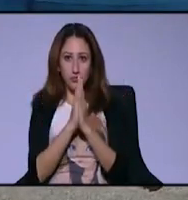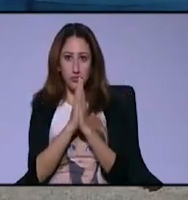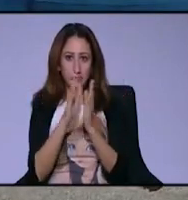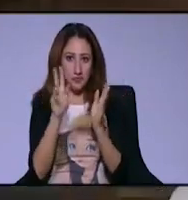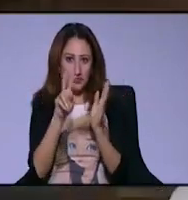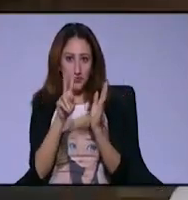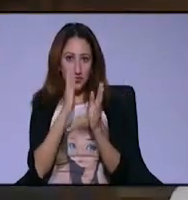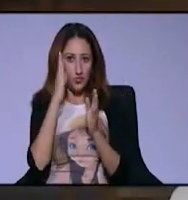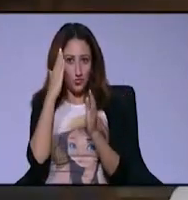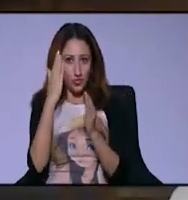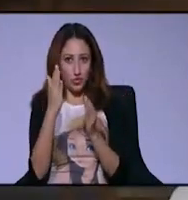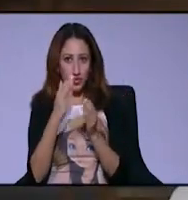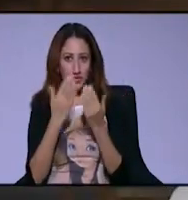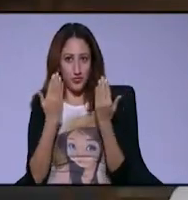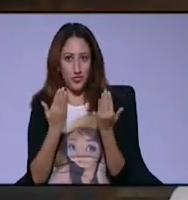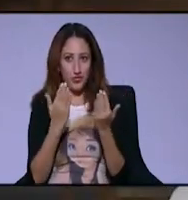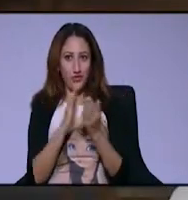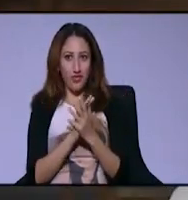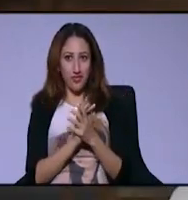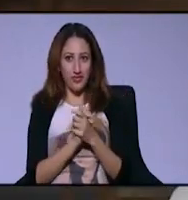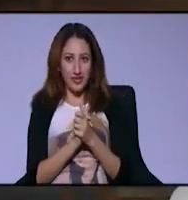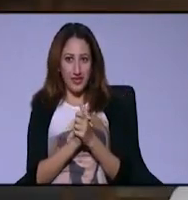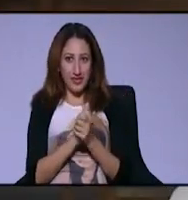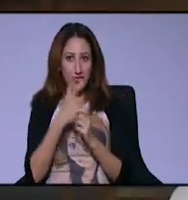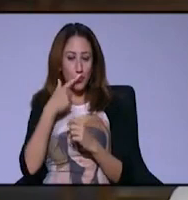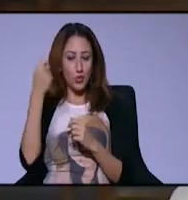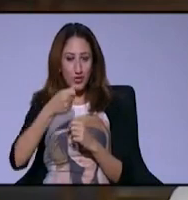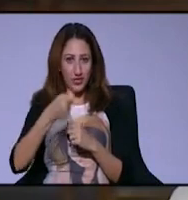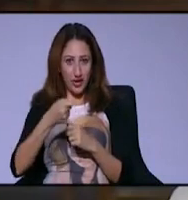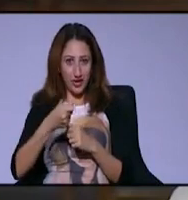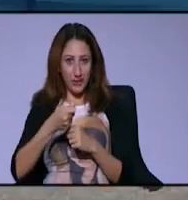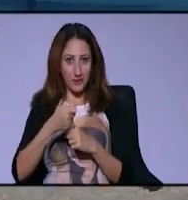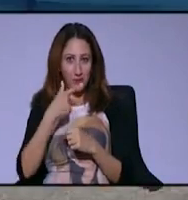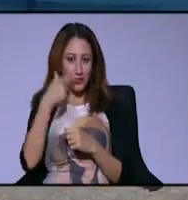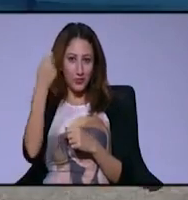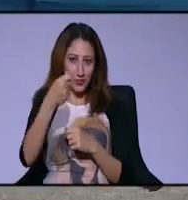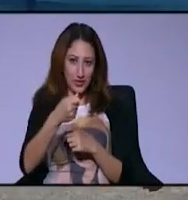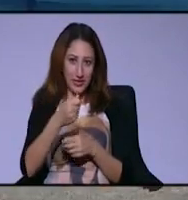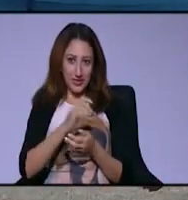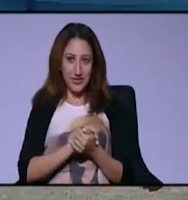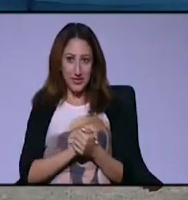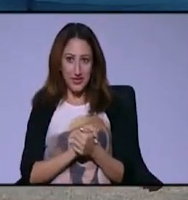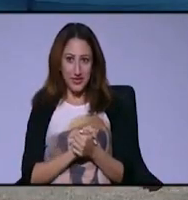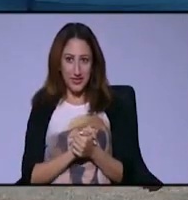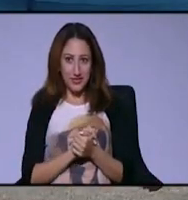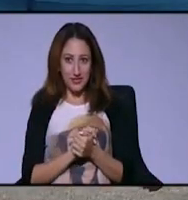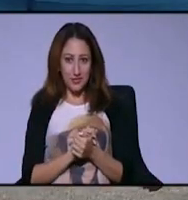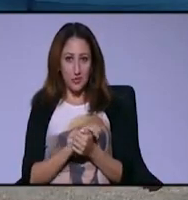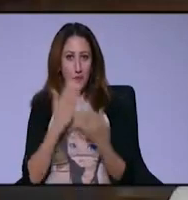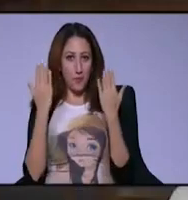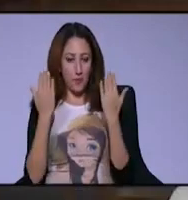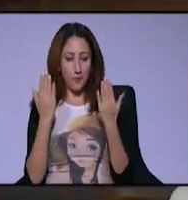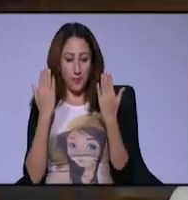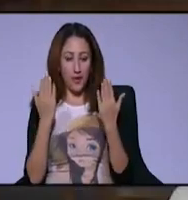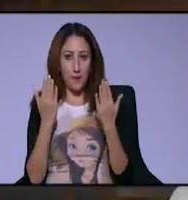باذن الله. والله يعني ماجورين باذن الله ان شاء الله. كل عام وانتم بخير. كل سنه كل عام وانتم يا الله اقرب. كل عام وانتم بخير يعني، وربنا يا رب